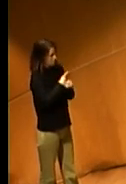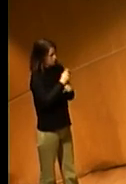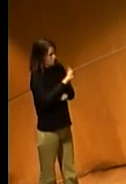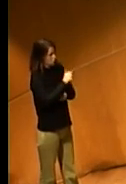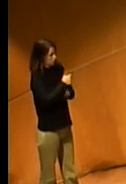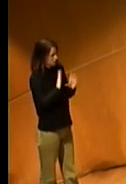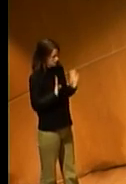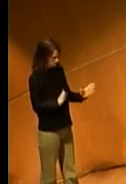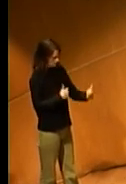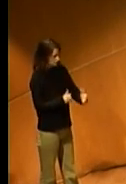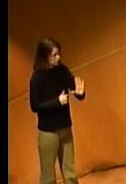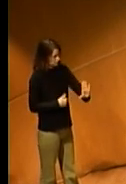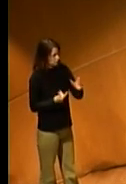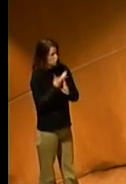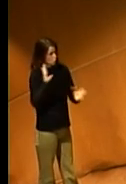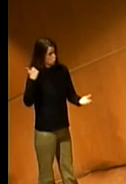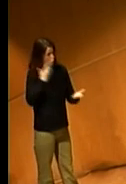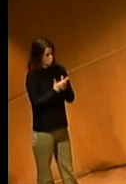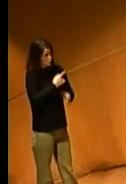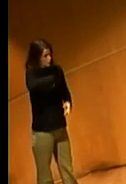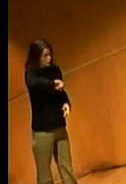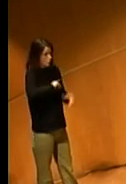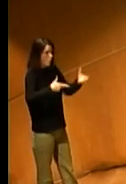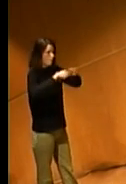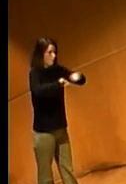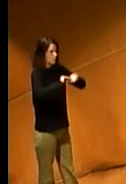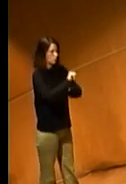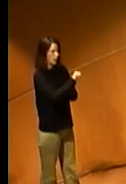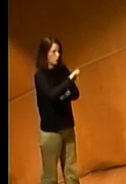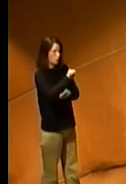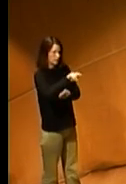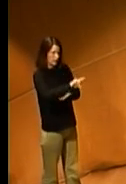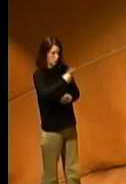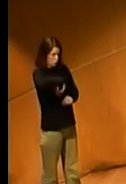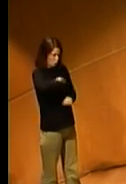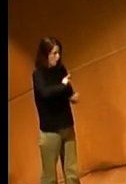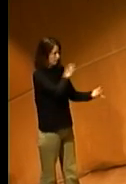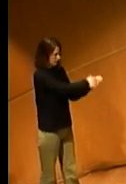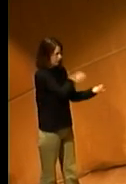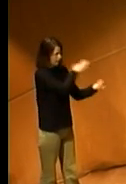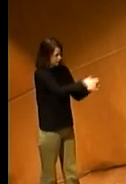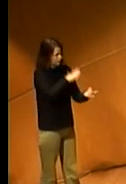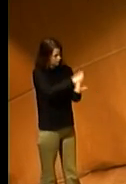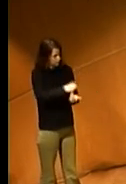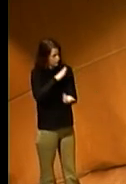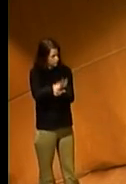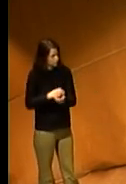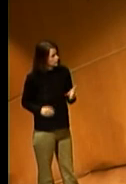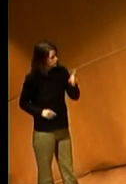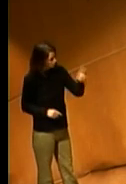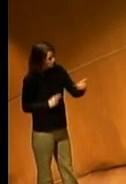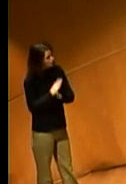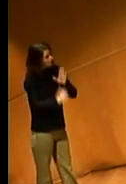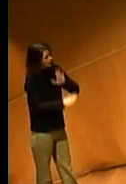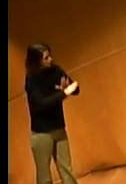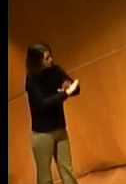présent, on intervenait dans toutes les formations d'AESH. Et à partir de l'an prochain, ces formations, elles se feront en